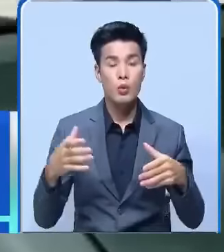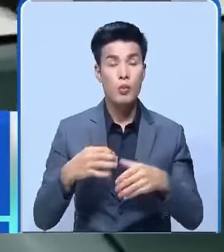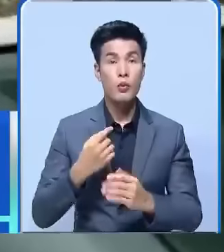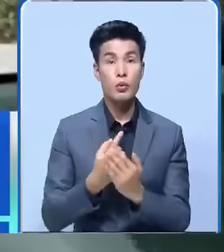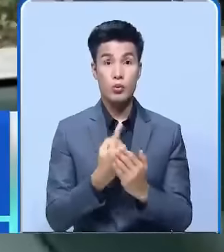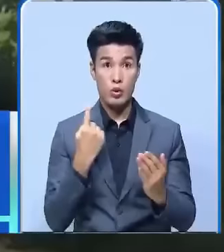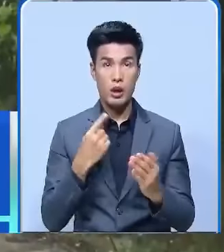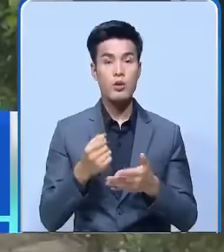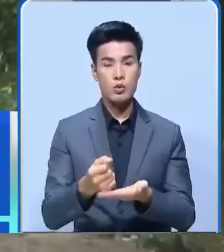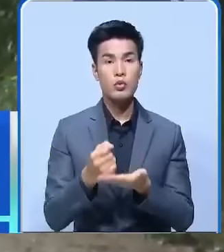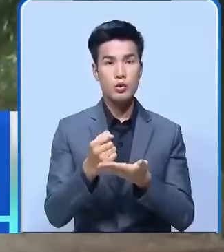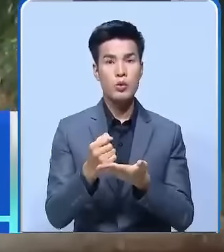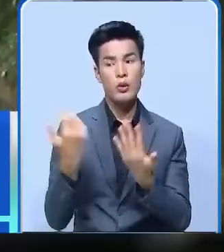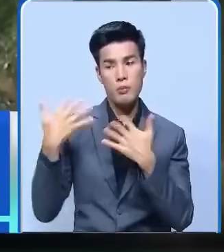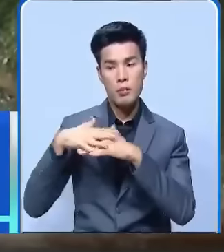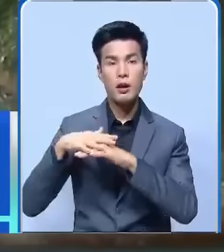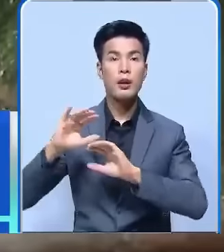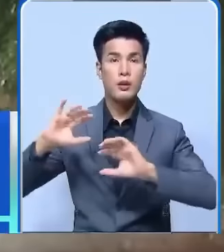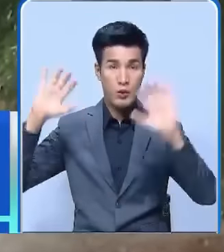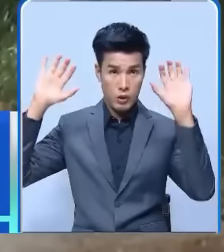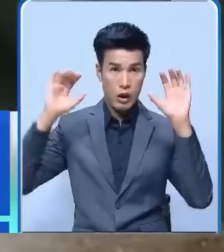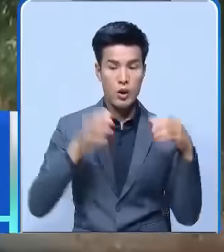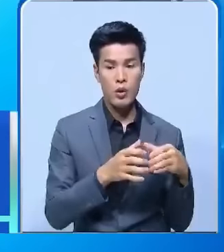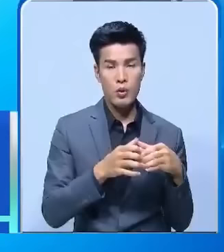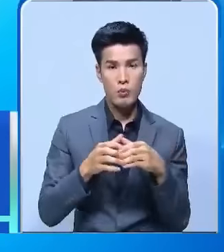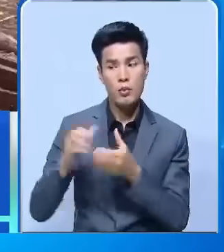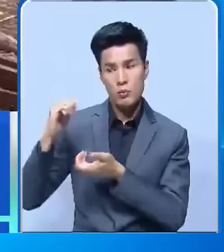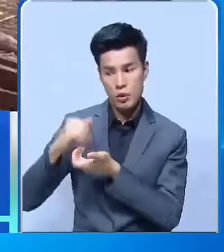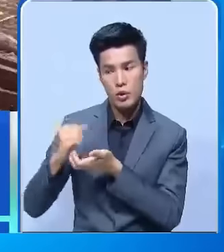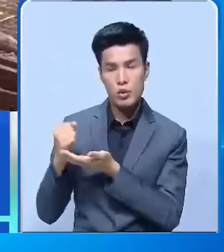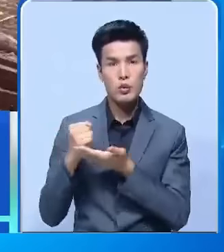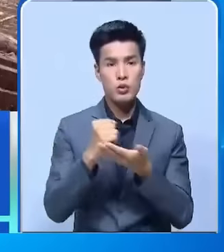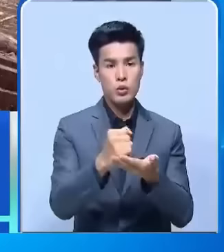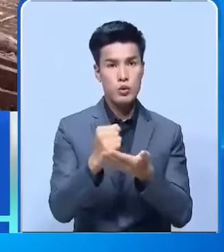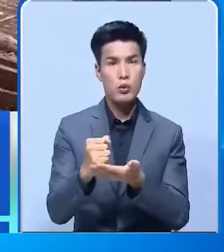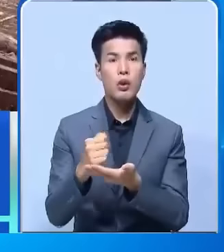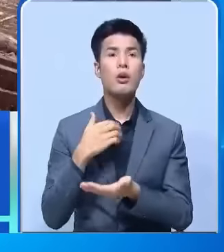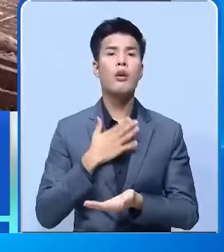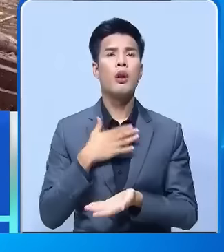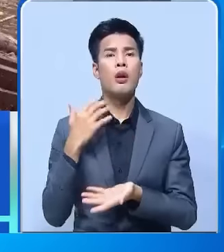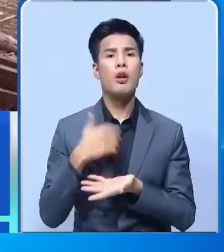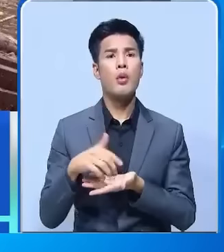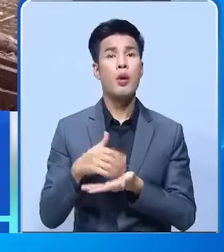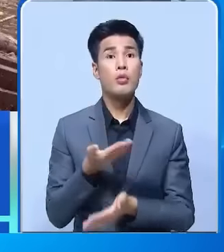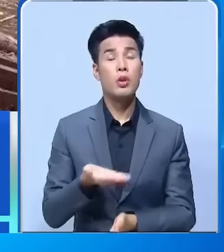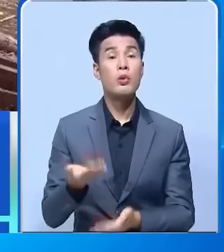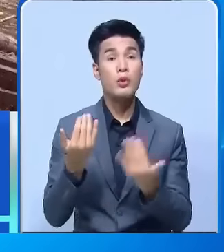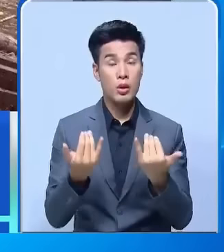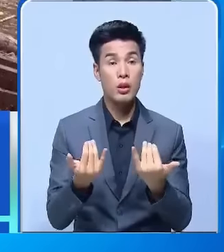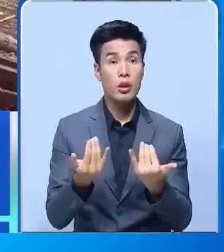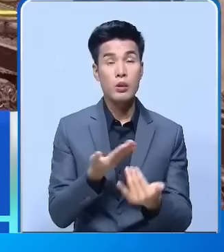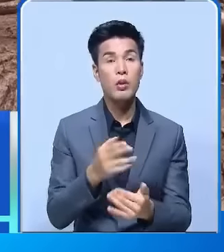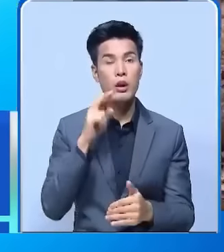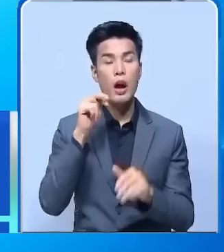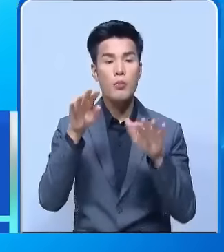านครับที่ออกมาประสานกับหน่วยงานภาครัฐเพื่อเข้าให้การช่วยเหลือพร้อมเล่าให้ทีมข่าวฟังว่าตอนนี้ในหมู่บ้านน้ำลดกลับเ